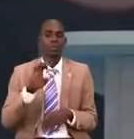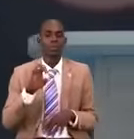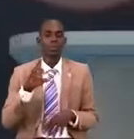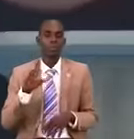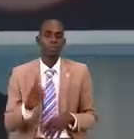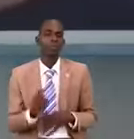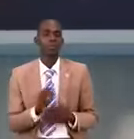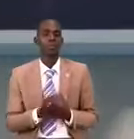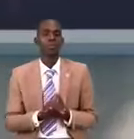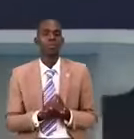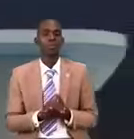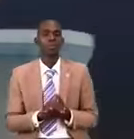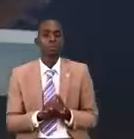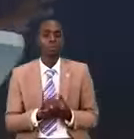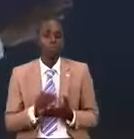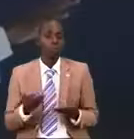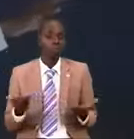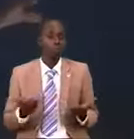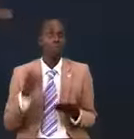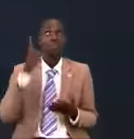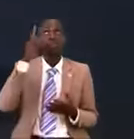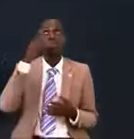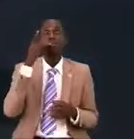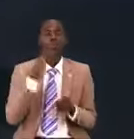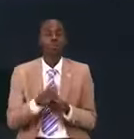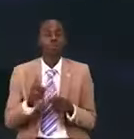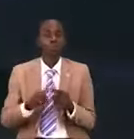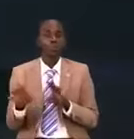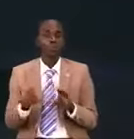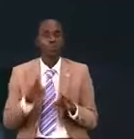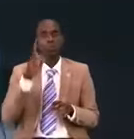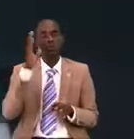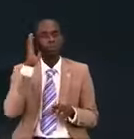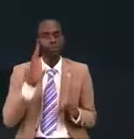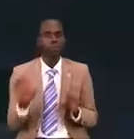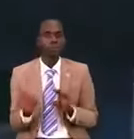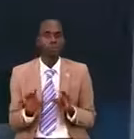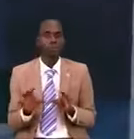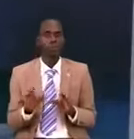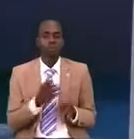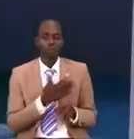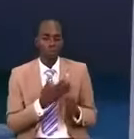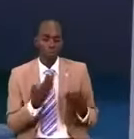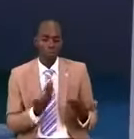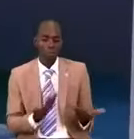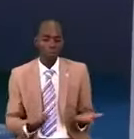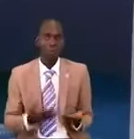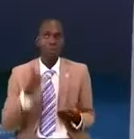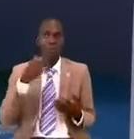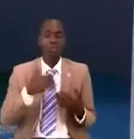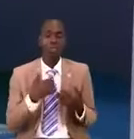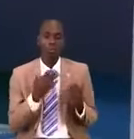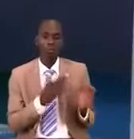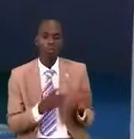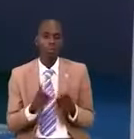ce qu'il a planifié faire comprenez comprenez aller à